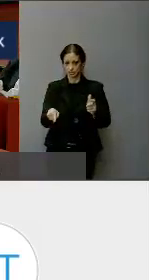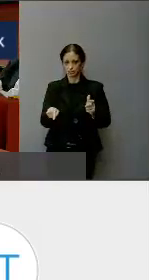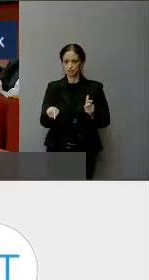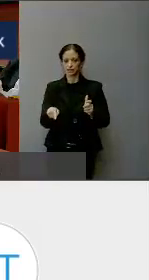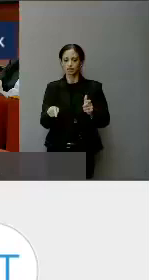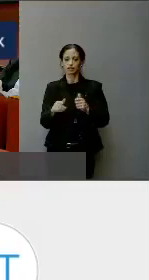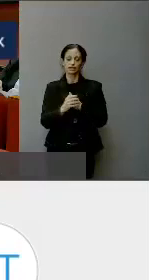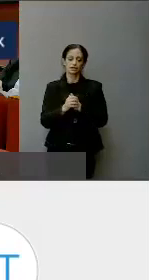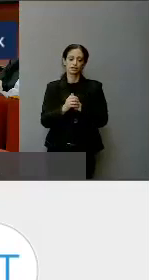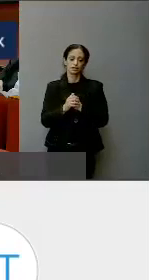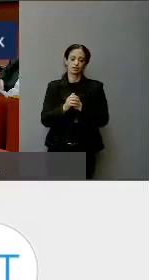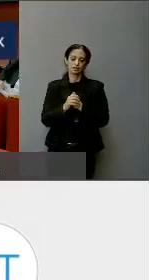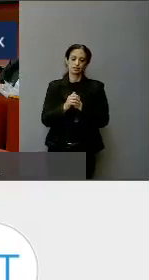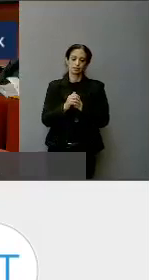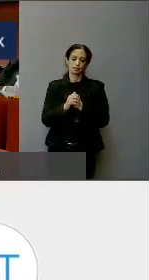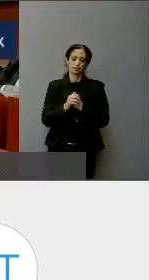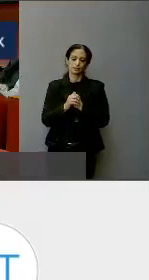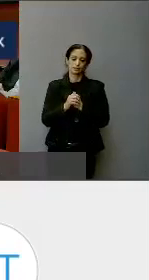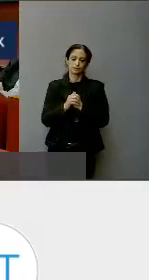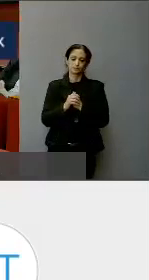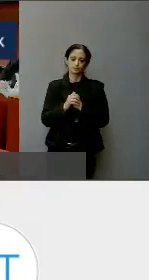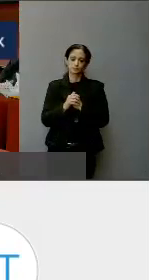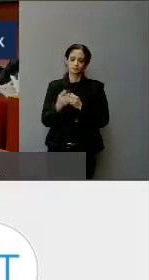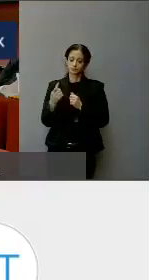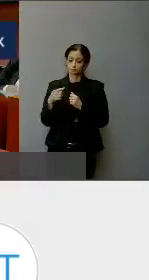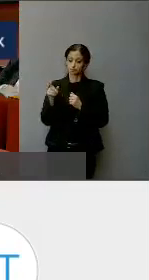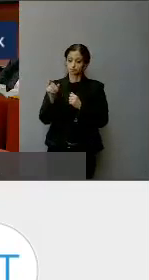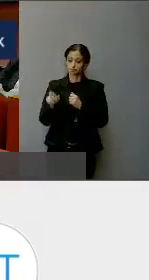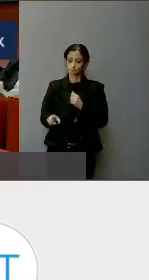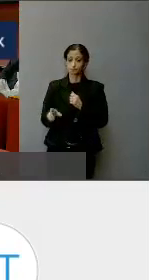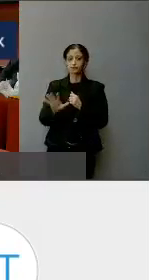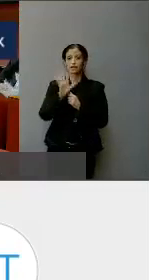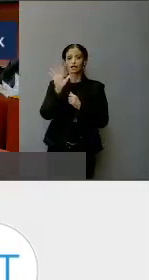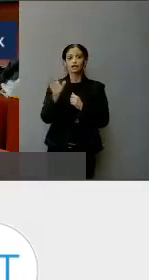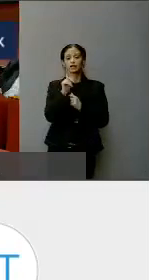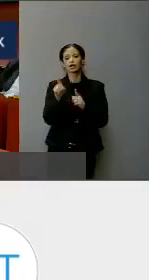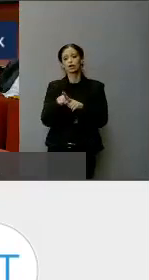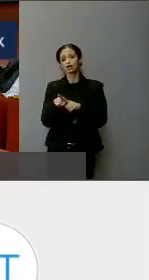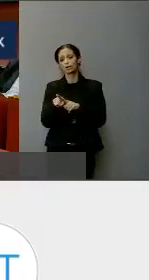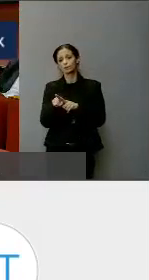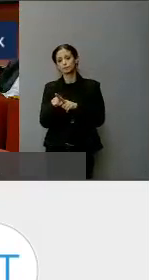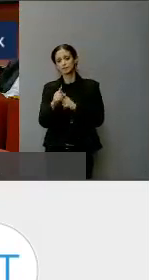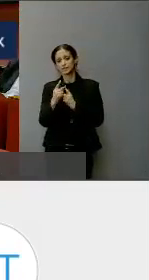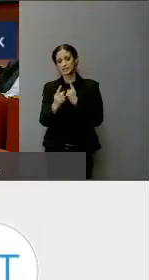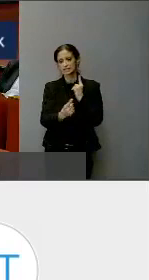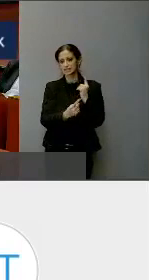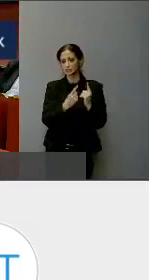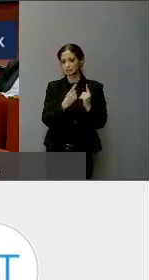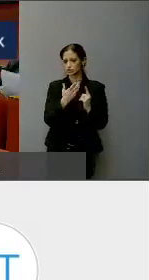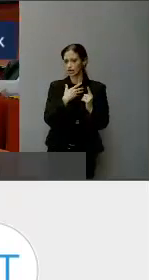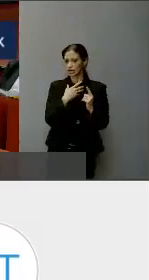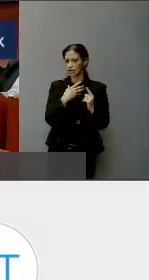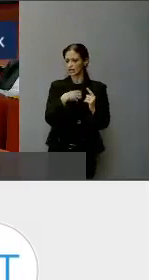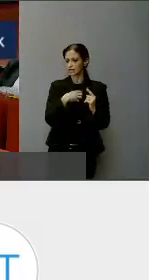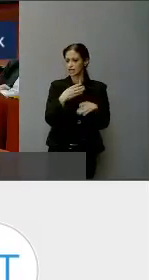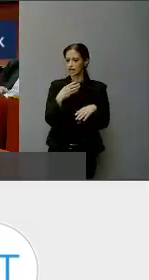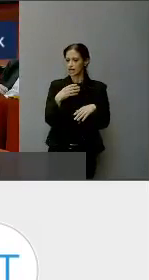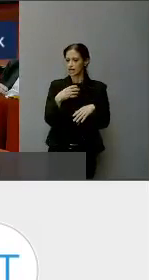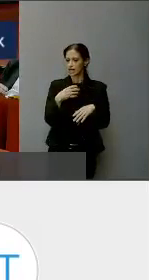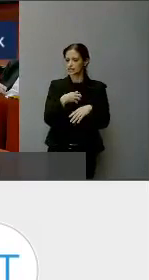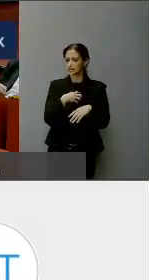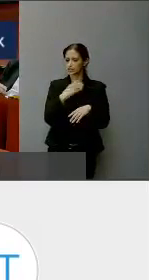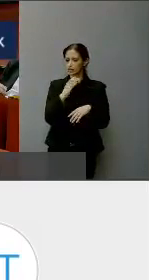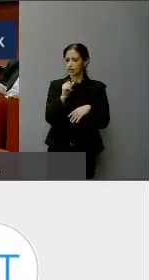campo la coppia con un altro tipo di questione che devo dire secondo me anche l'assessore campano ha posto in maniera molto corretta cioè